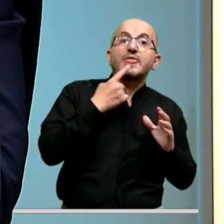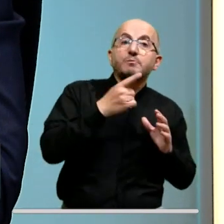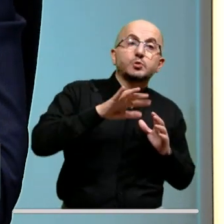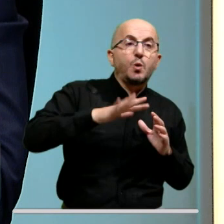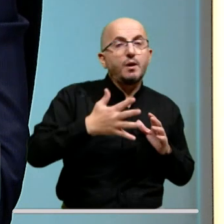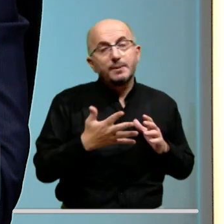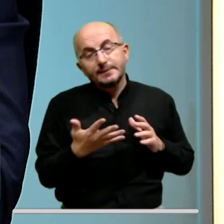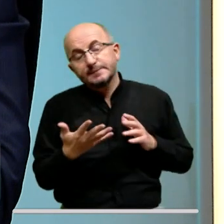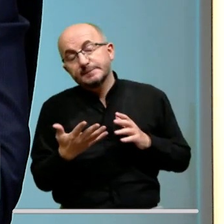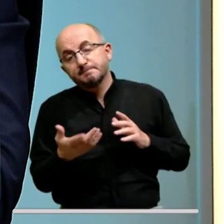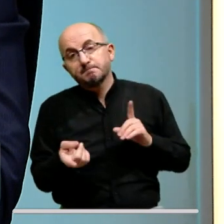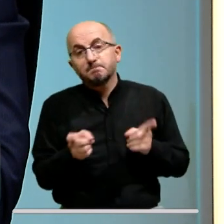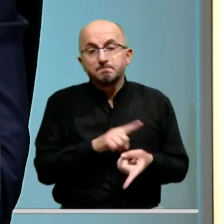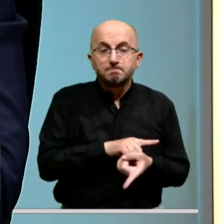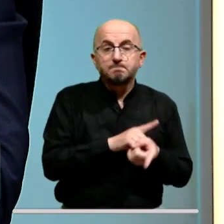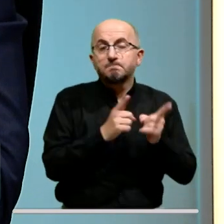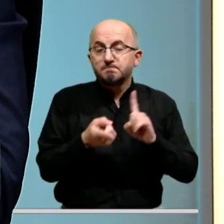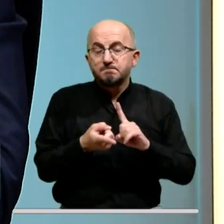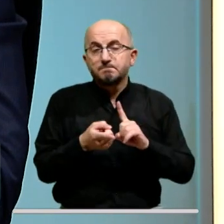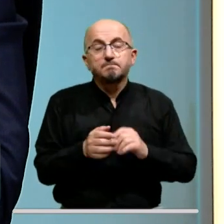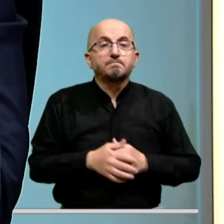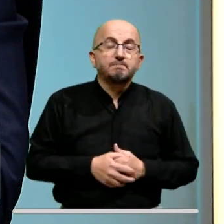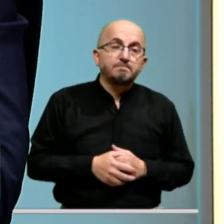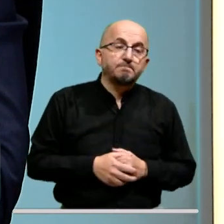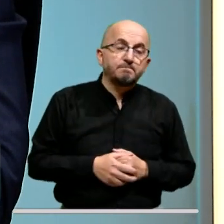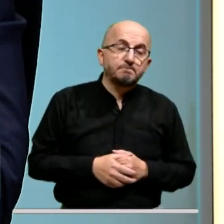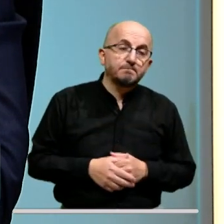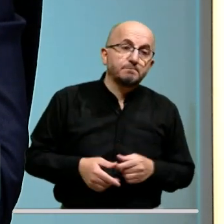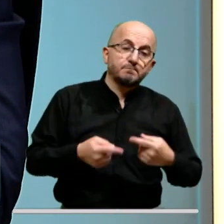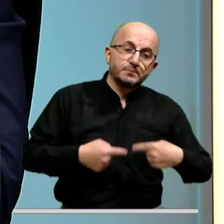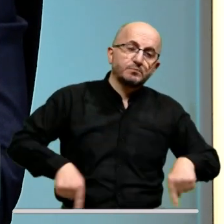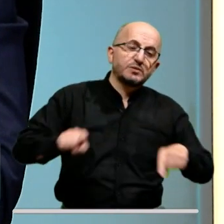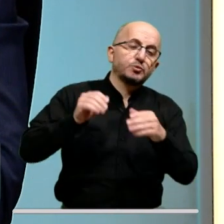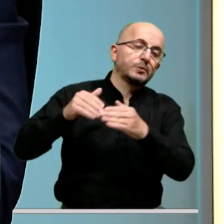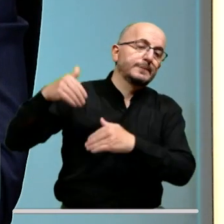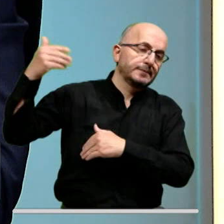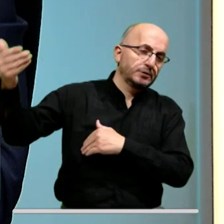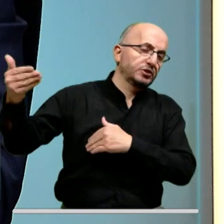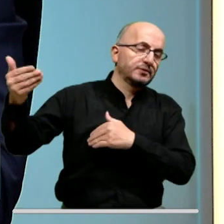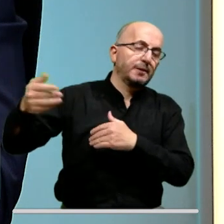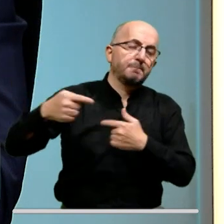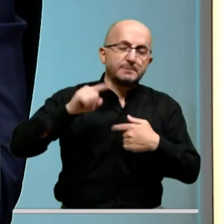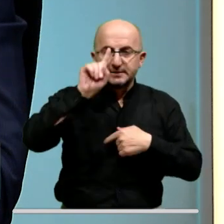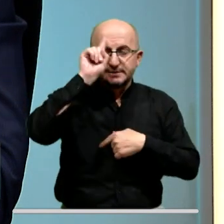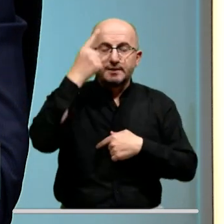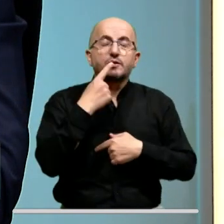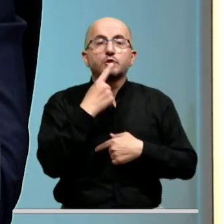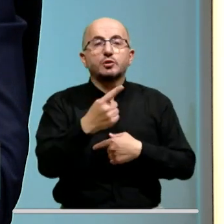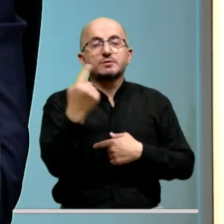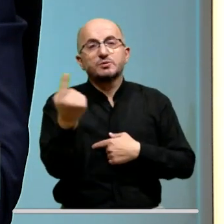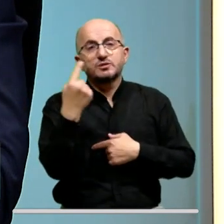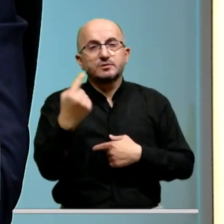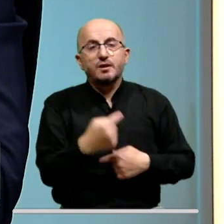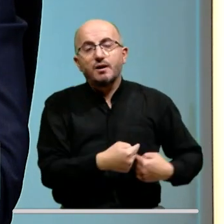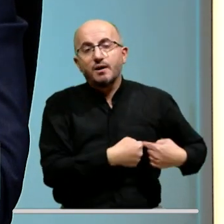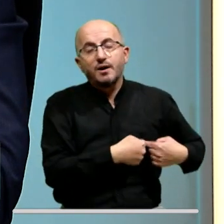veya güvenilmez olana güvenilirdir demiş olabiliriz. Biz bunların dışındayız. Burada sadece söyleyeceğim şey, yani